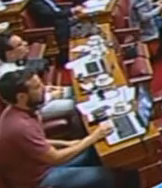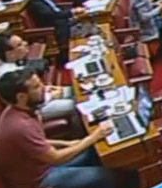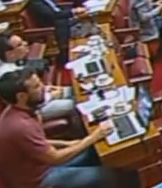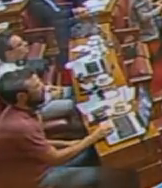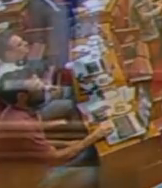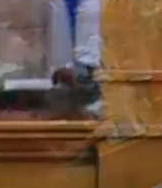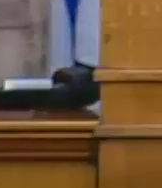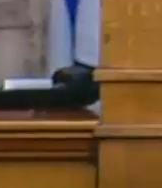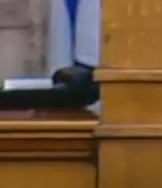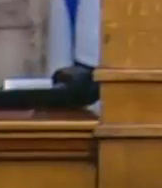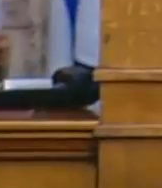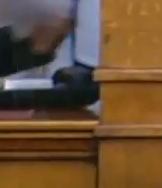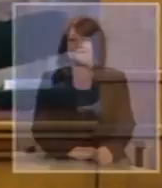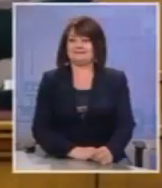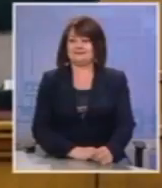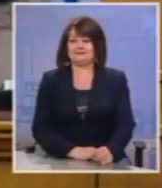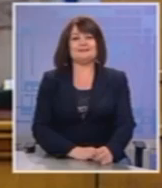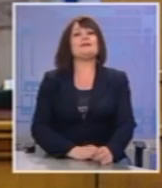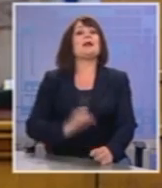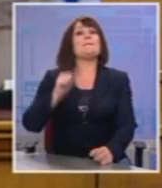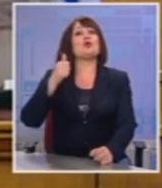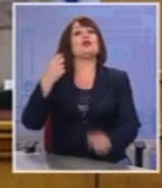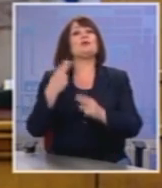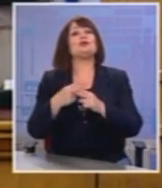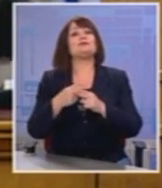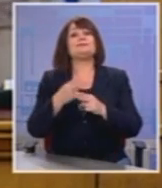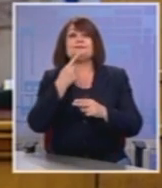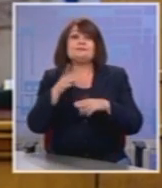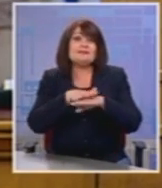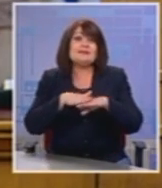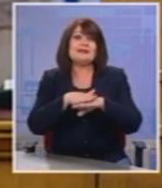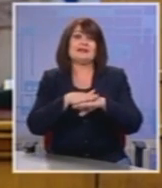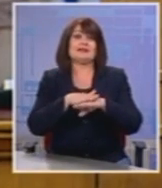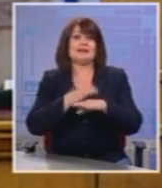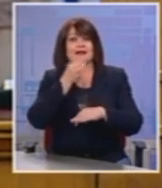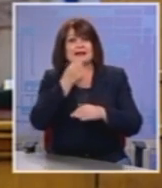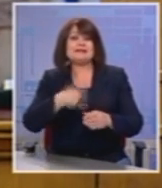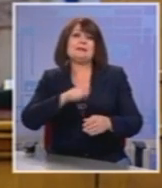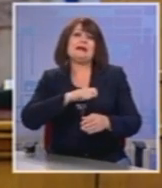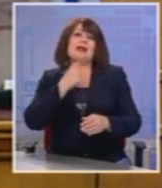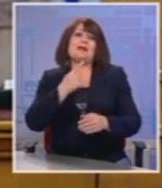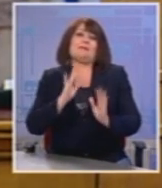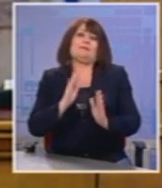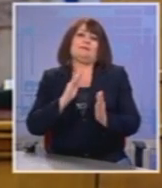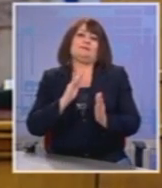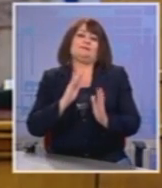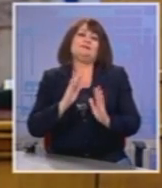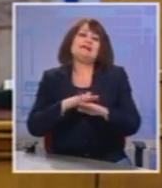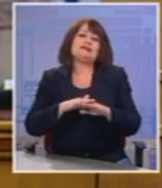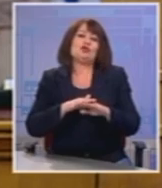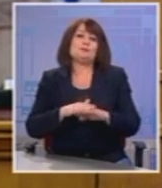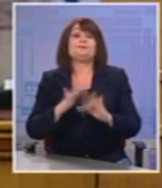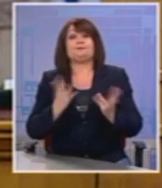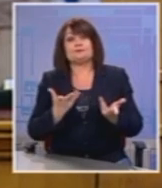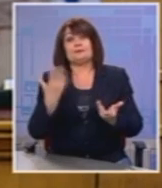fl πρώτα απ όλα θα ήθελα να ζητήσω συγγνώμη γιατί κ εγώ θα μιλήσω ισπανικά αλλά